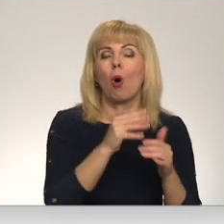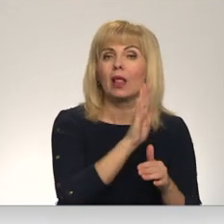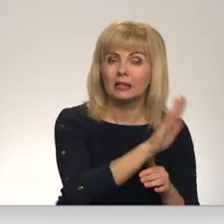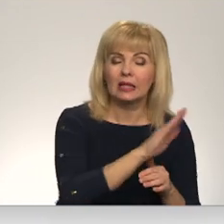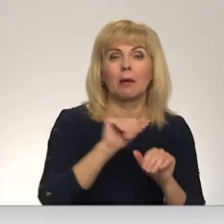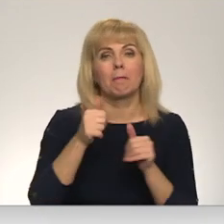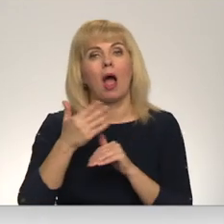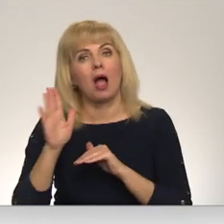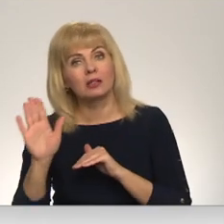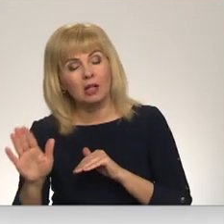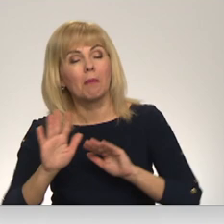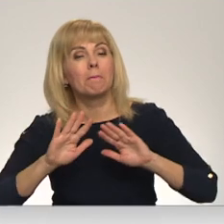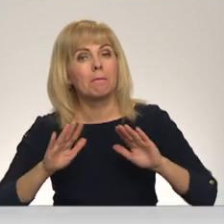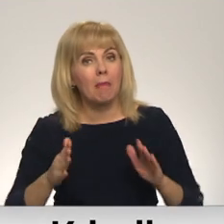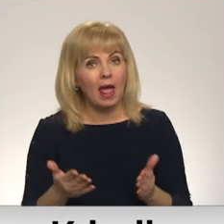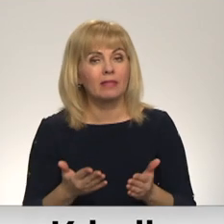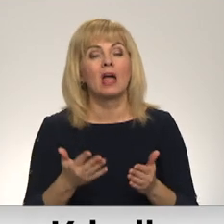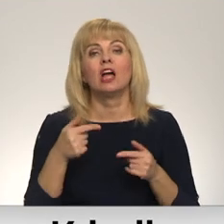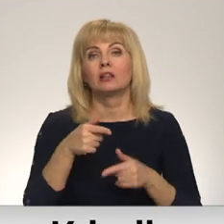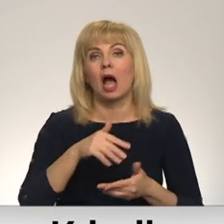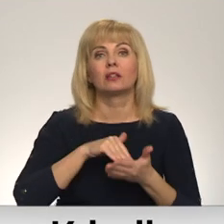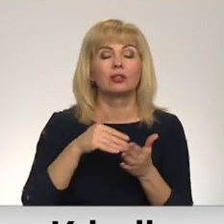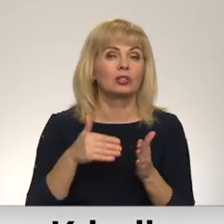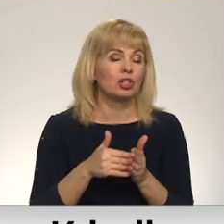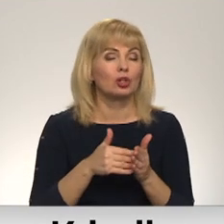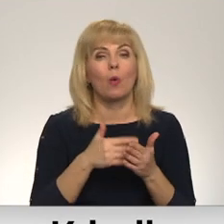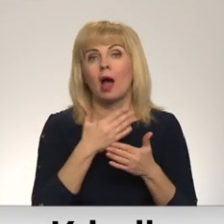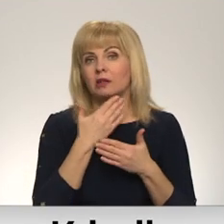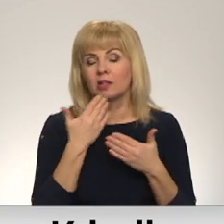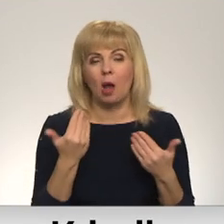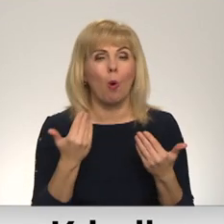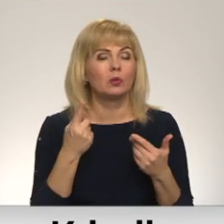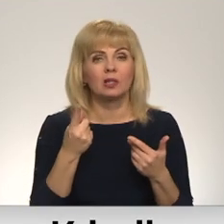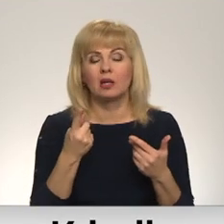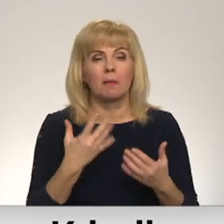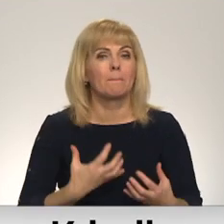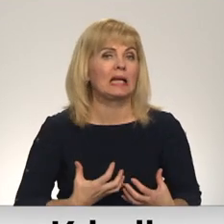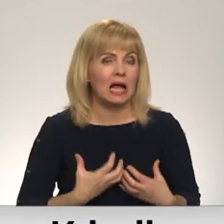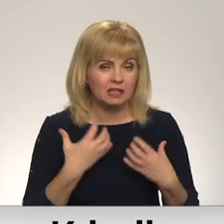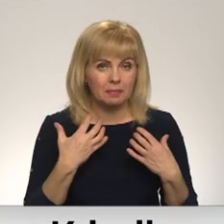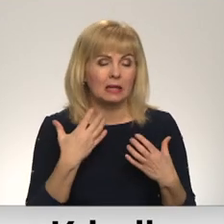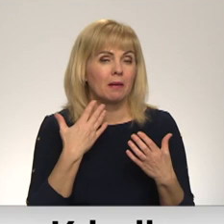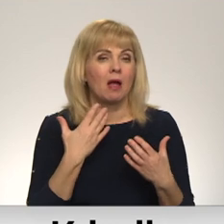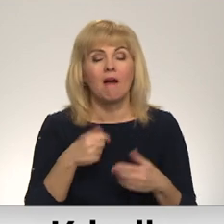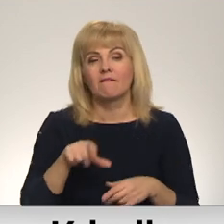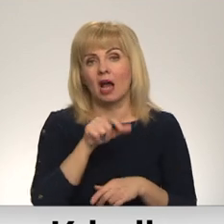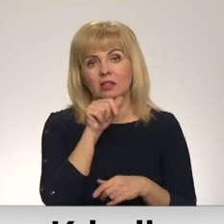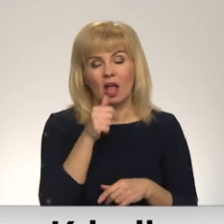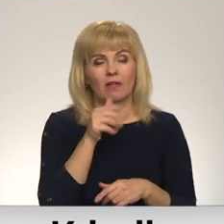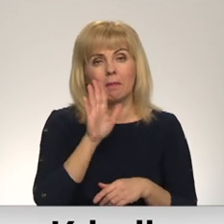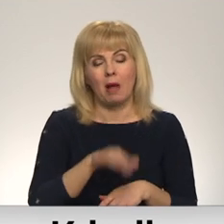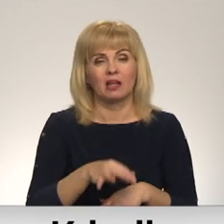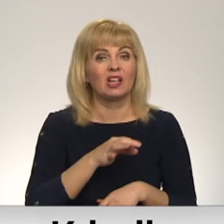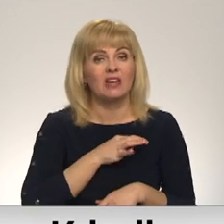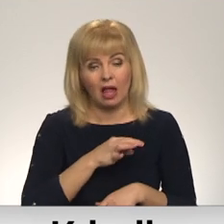politika. Bet nu, tā situācija ir aizgājusi tik dramatiski, kad mēs vairs nevaram palikt